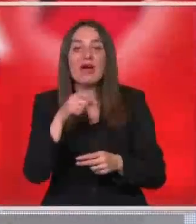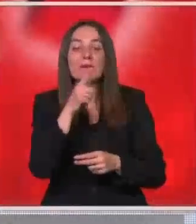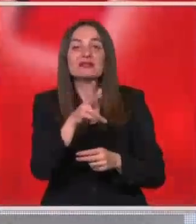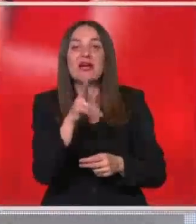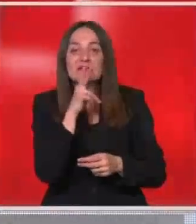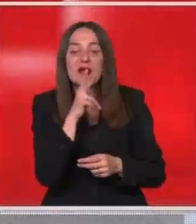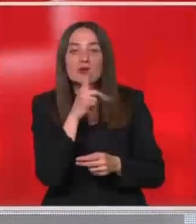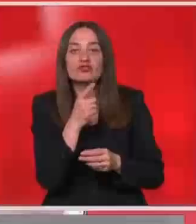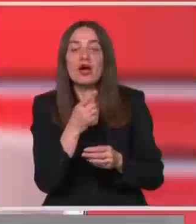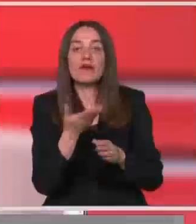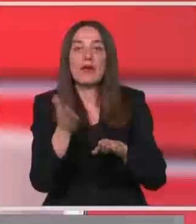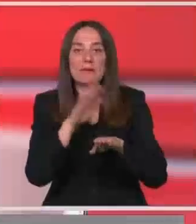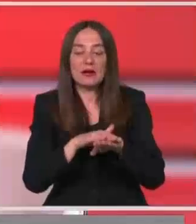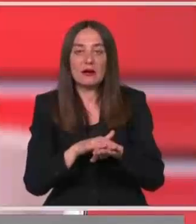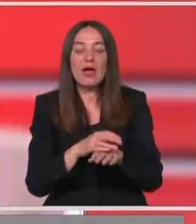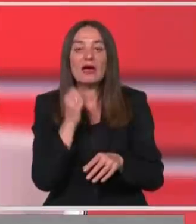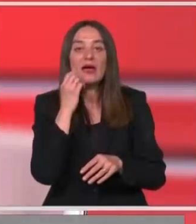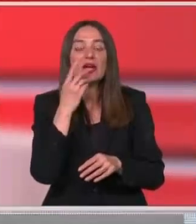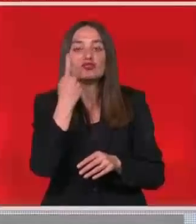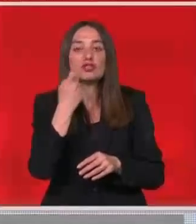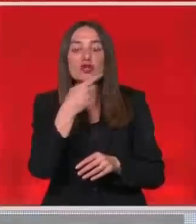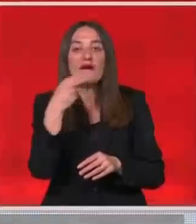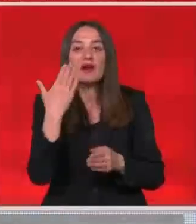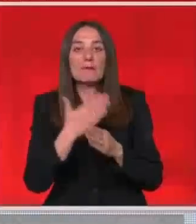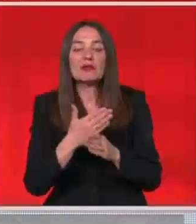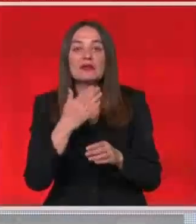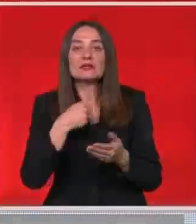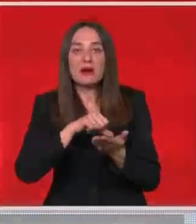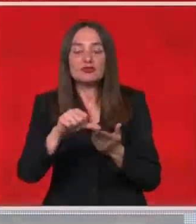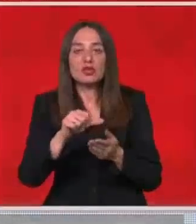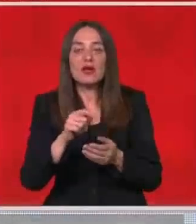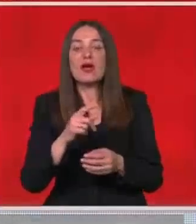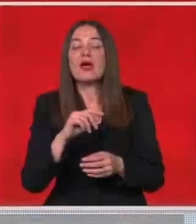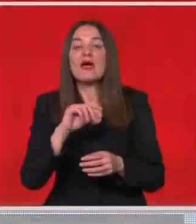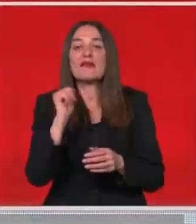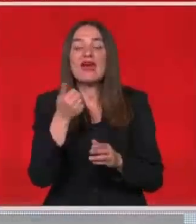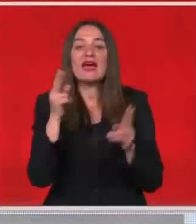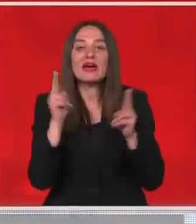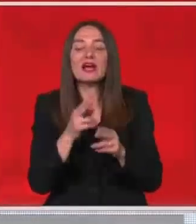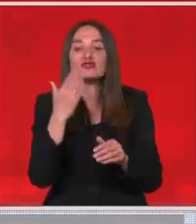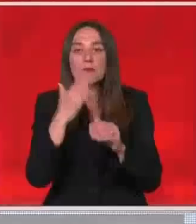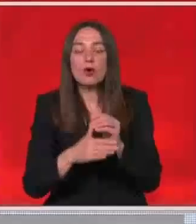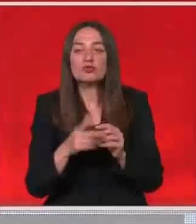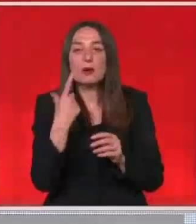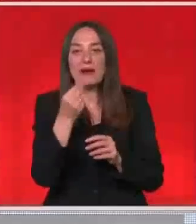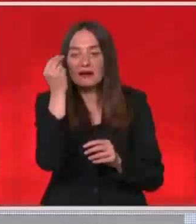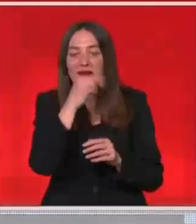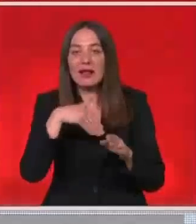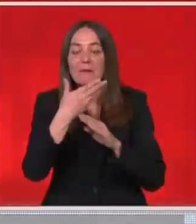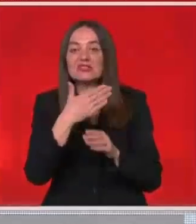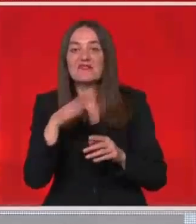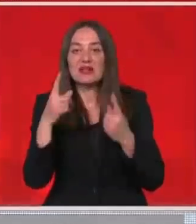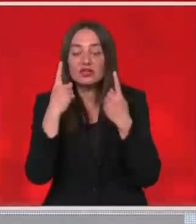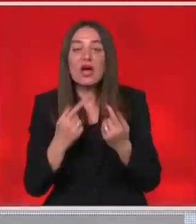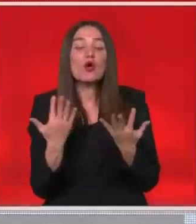tražnja namirila. Kada će ti 100 euro biti isplaćeni? U najkraćem mogućem roku, odmah nakon vanrednog stanja. Dakle, par nedelja nakon vanrednog stanja,